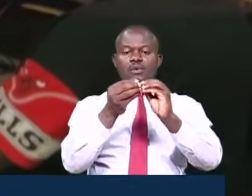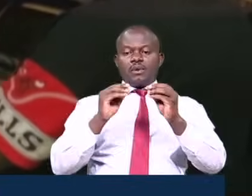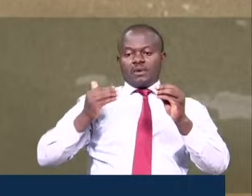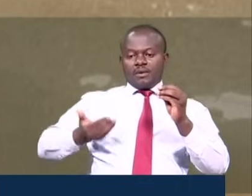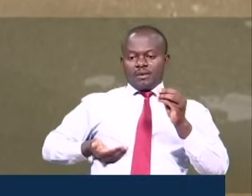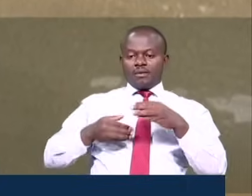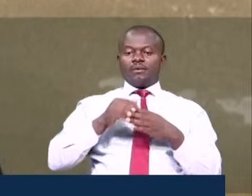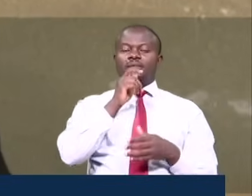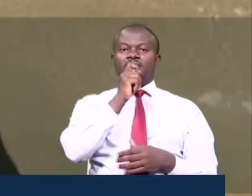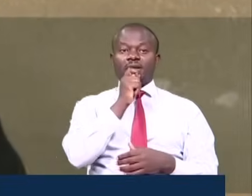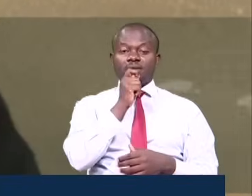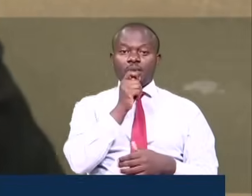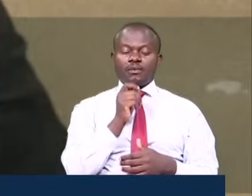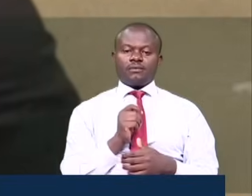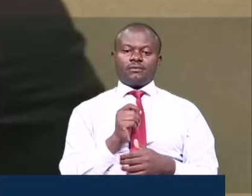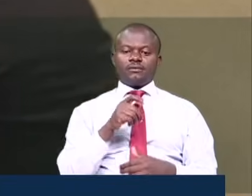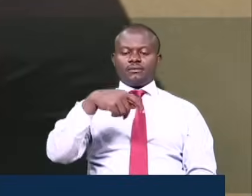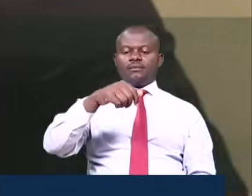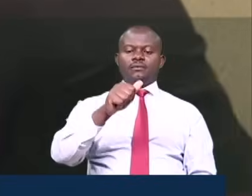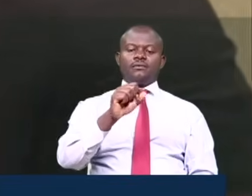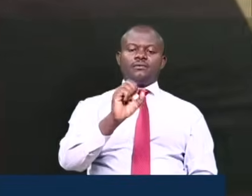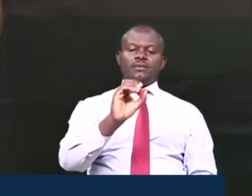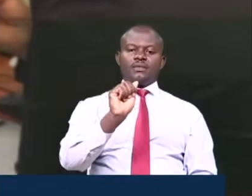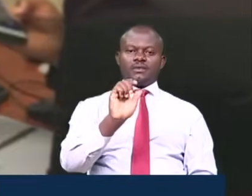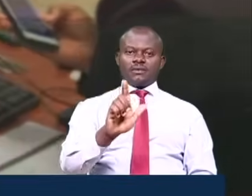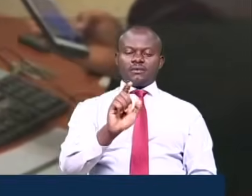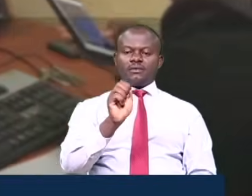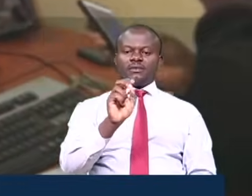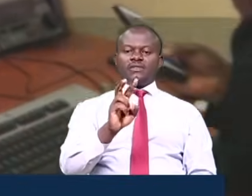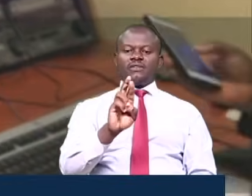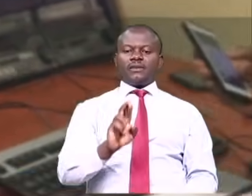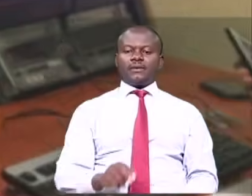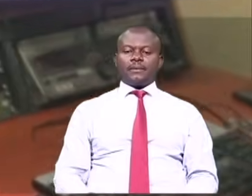mu itangazamakuru Pasco Buhura Televiziyo Rwanda